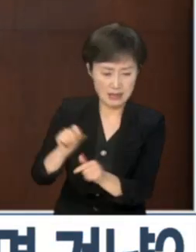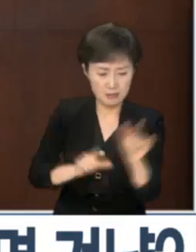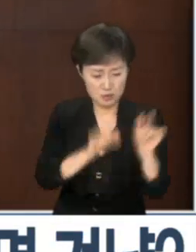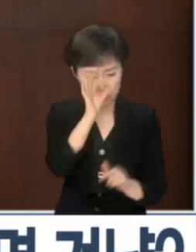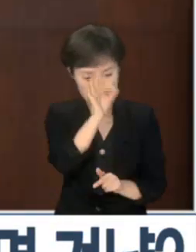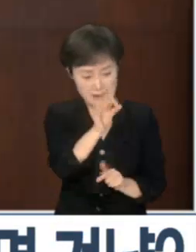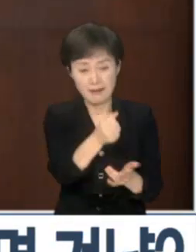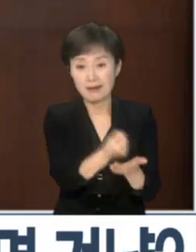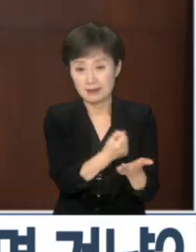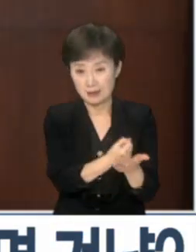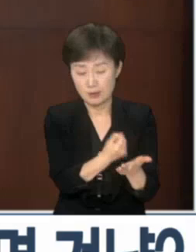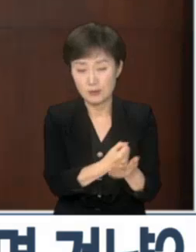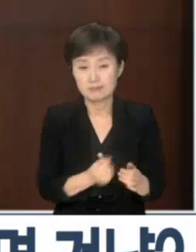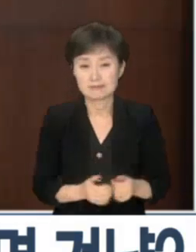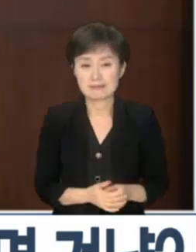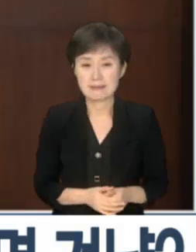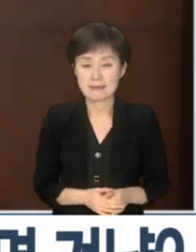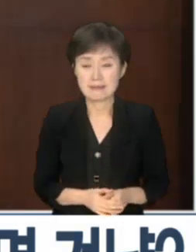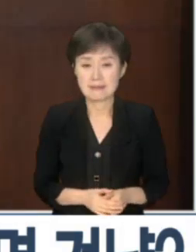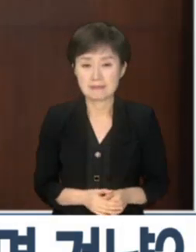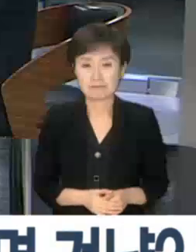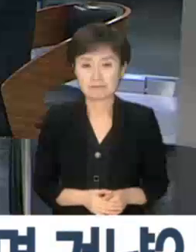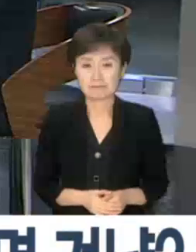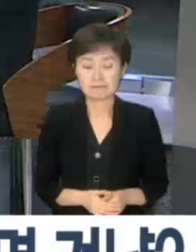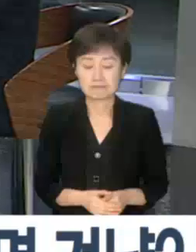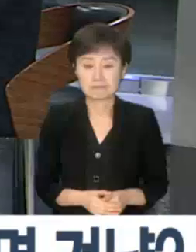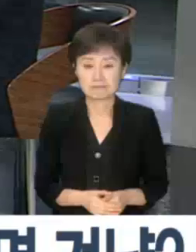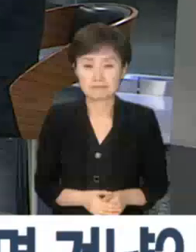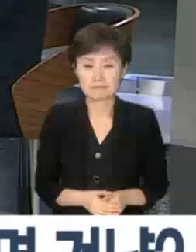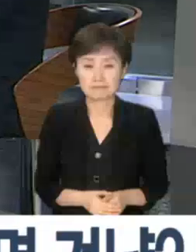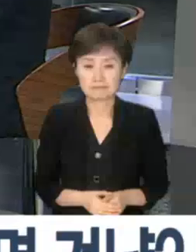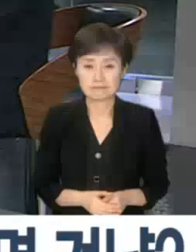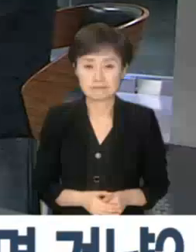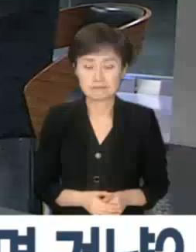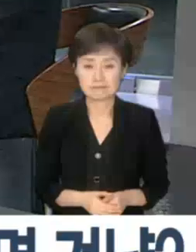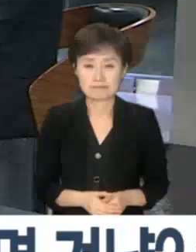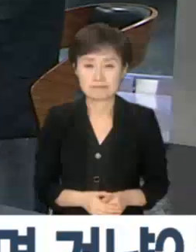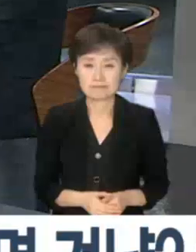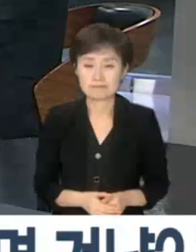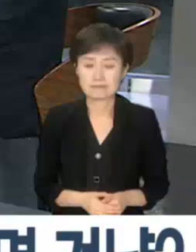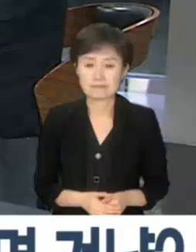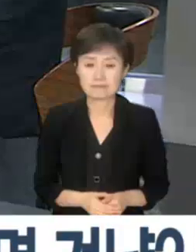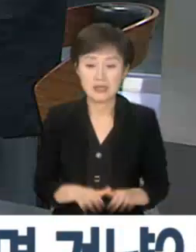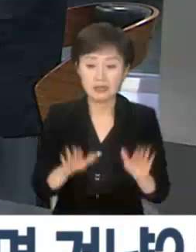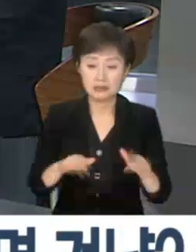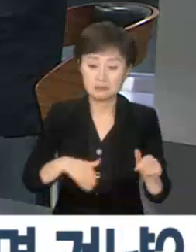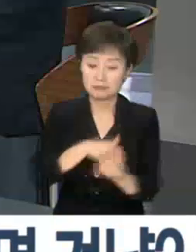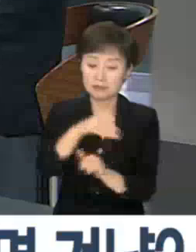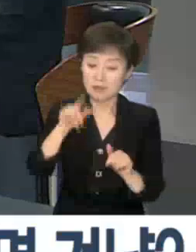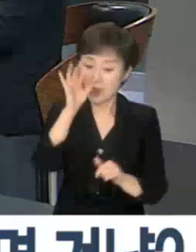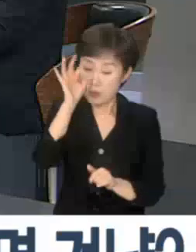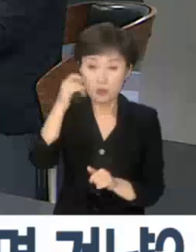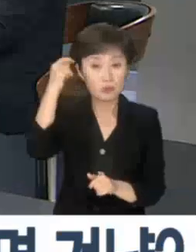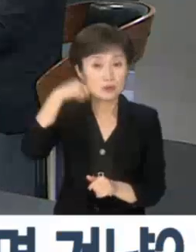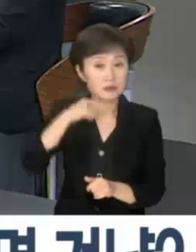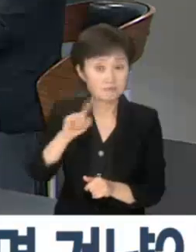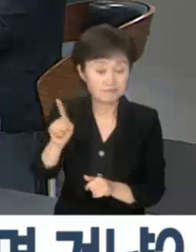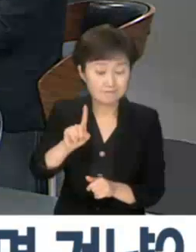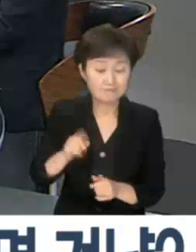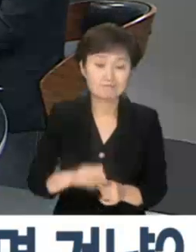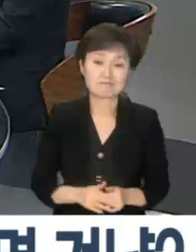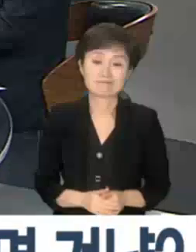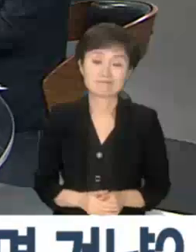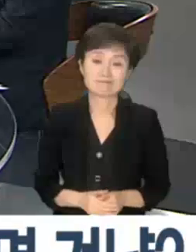아쉬움이 있다고 저는 봅니다. 예. 일단은 차기 후보자 임명 전까지 공무원 신분이긴 한데 이런 행보들 어떻게 지켜보고 계신지 마찬가지로